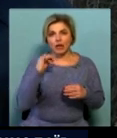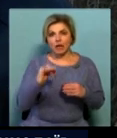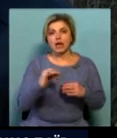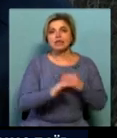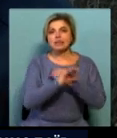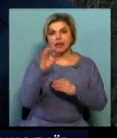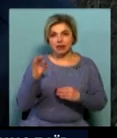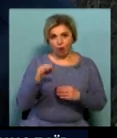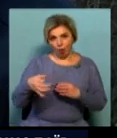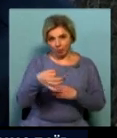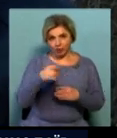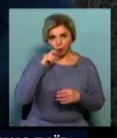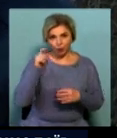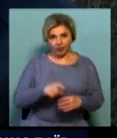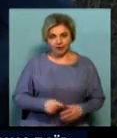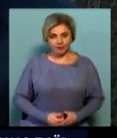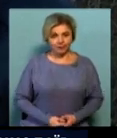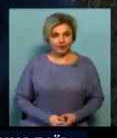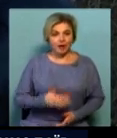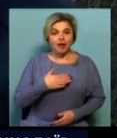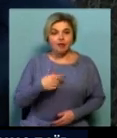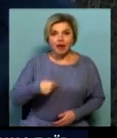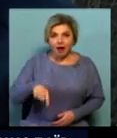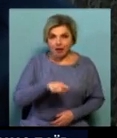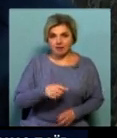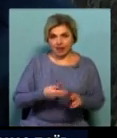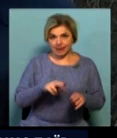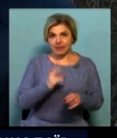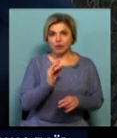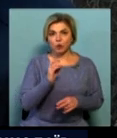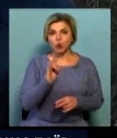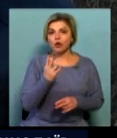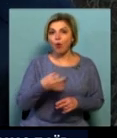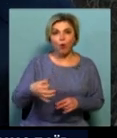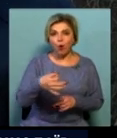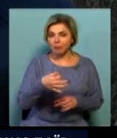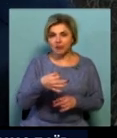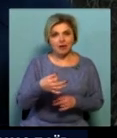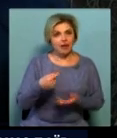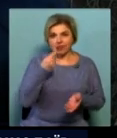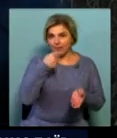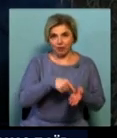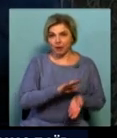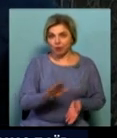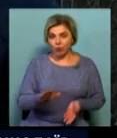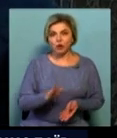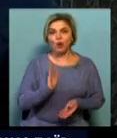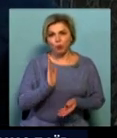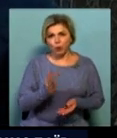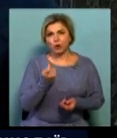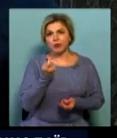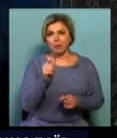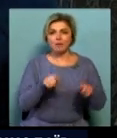області України. Нас цей циклон Миколаївську область не зачепить. Буде